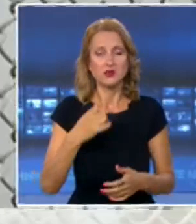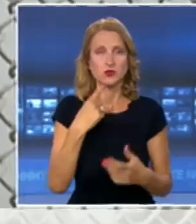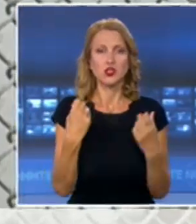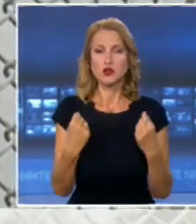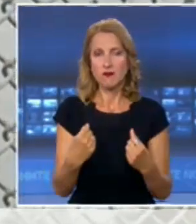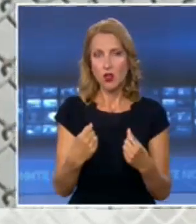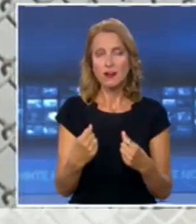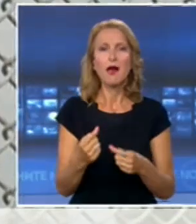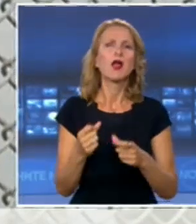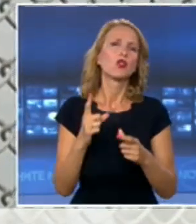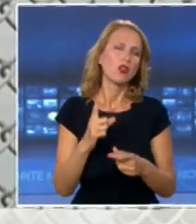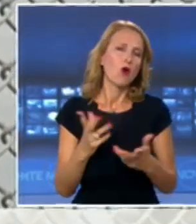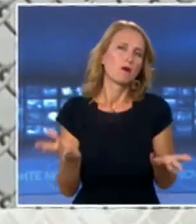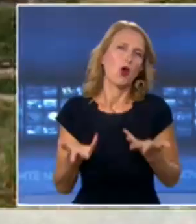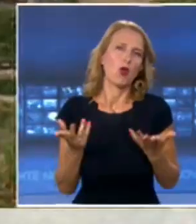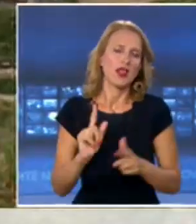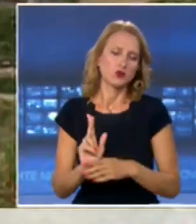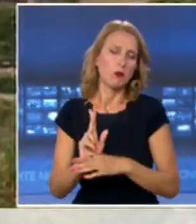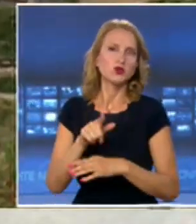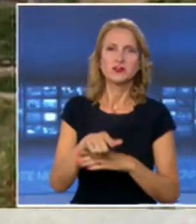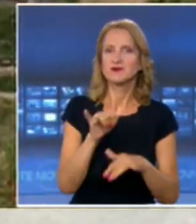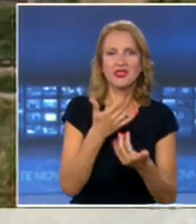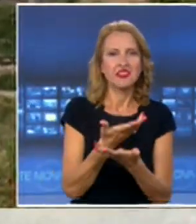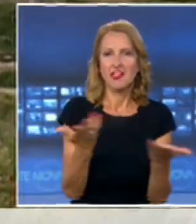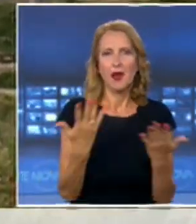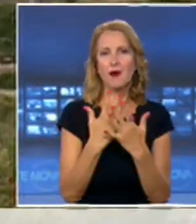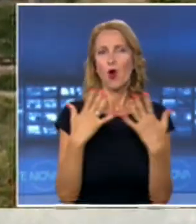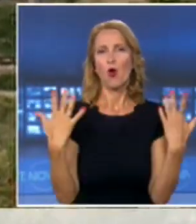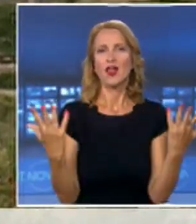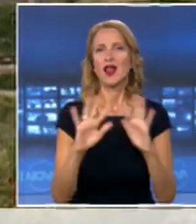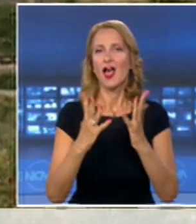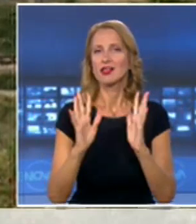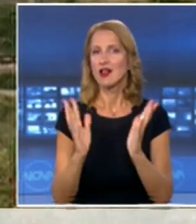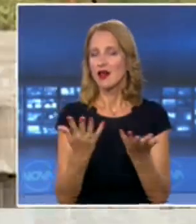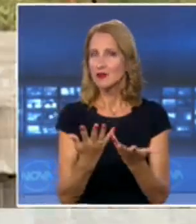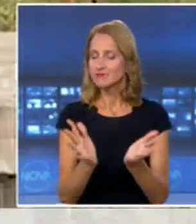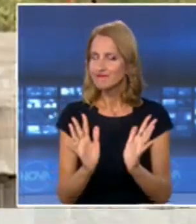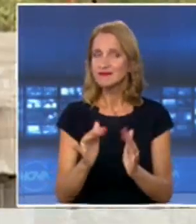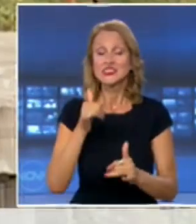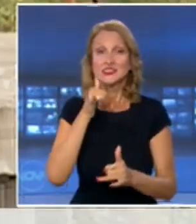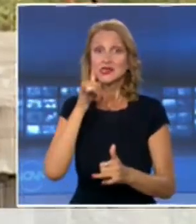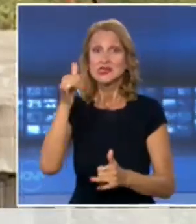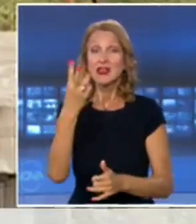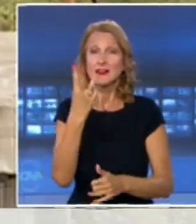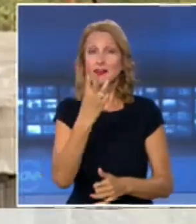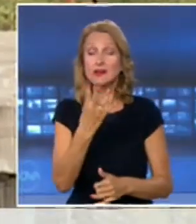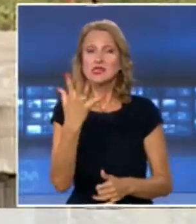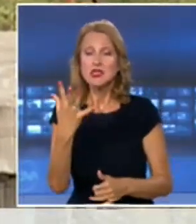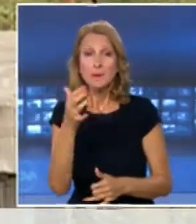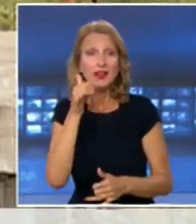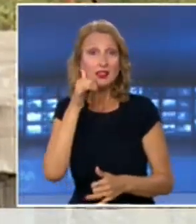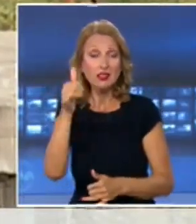мястото обаче може лесно да се стигне, тъй като няма огради. В 3.35 в спешна помощ постъпва сигнал, че едно от децата е в